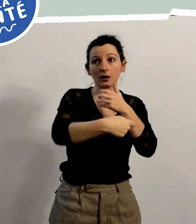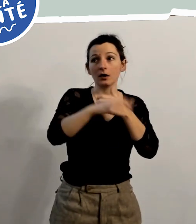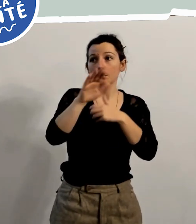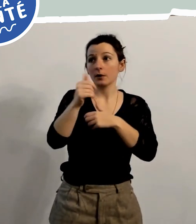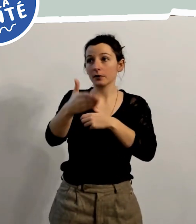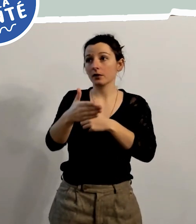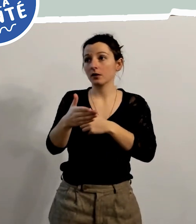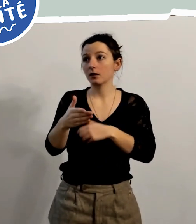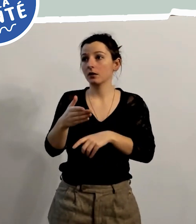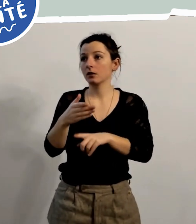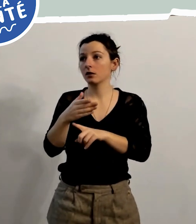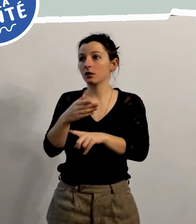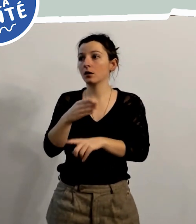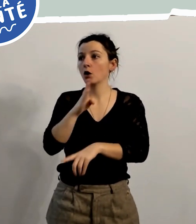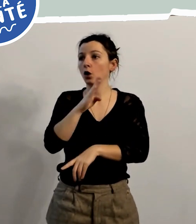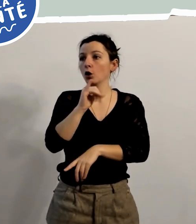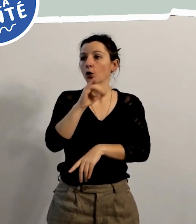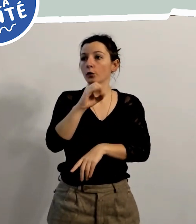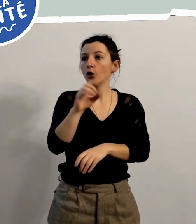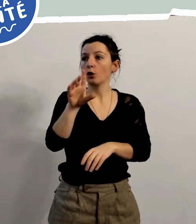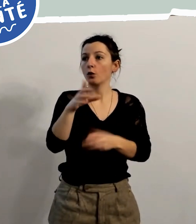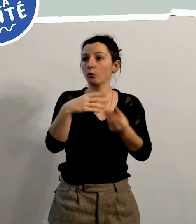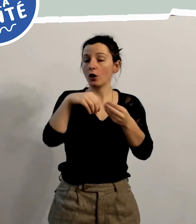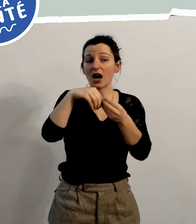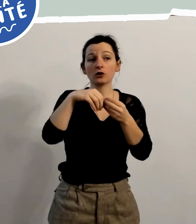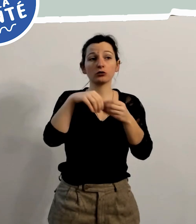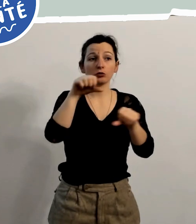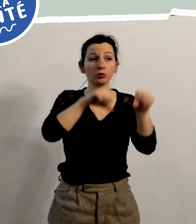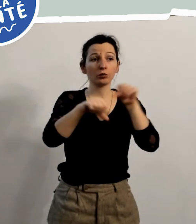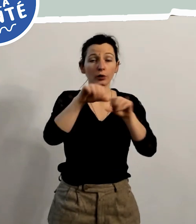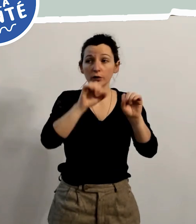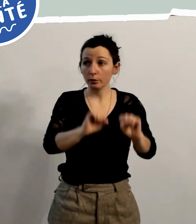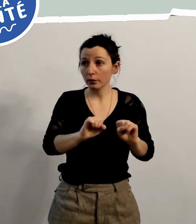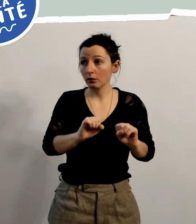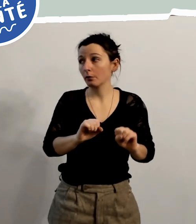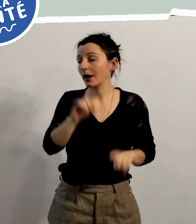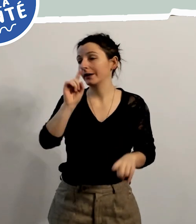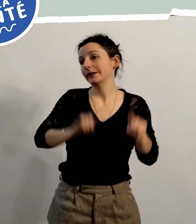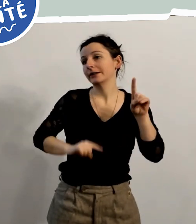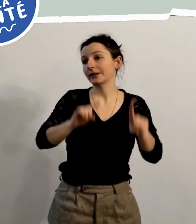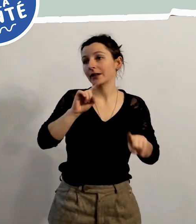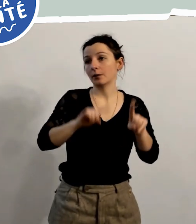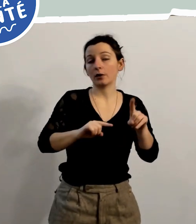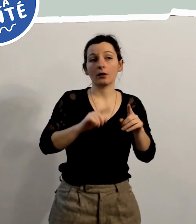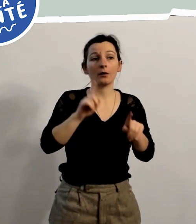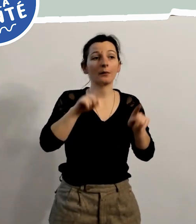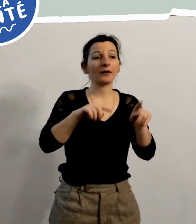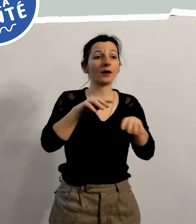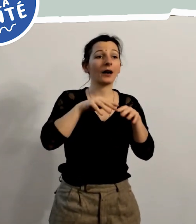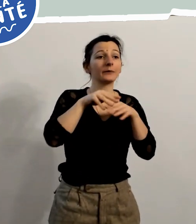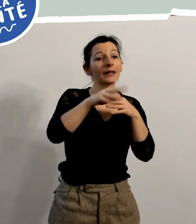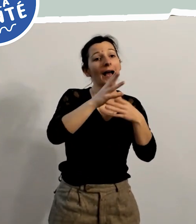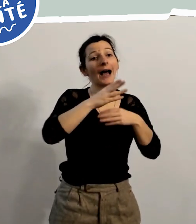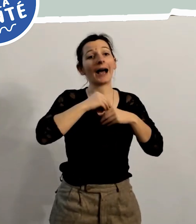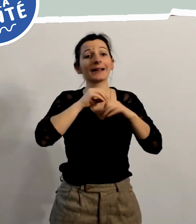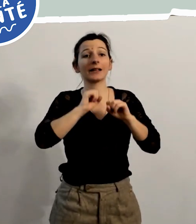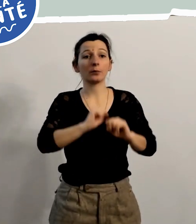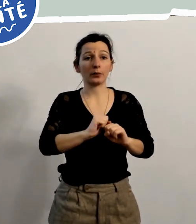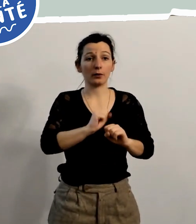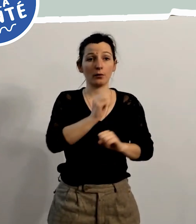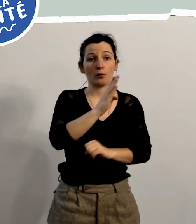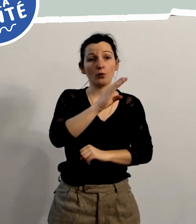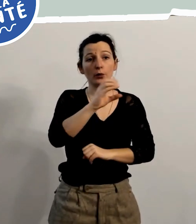Pardon ? Ça dépend. Ça dépend. Après, vous avez des pesticides qui sont tolérés, voilà, par le